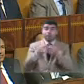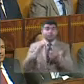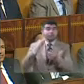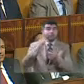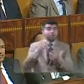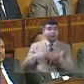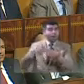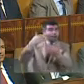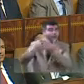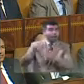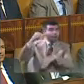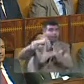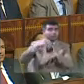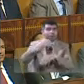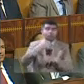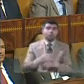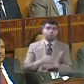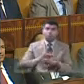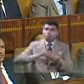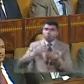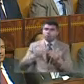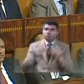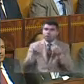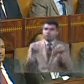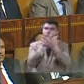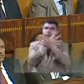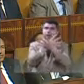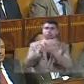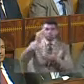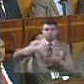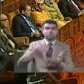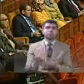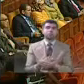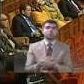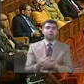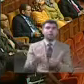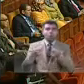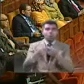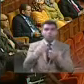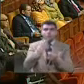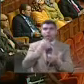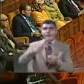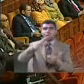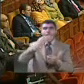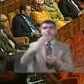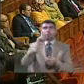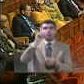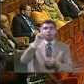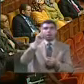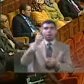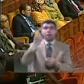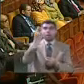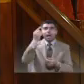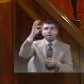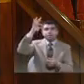فلهذا خص تكون الأمور عندنا واضحة فعلا. نحن نستبشر خيرا كلما نزلت قطرة